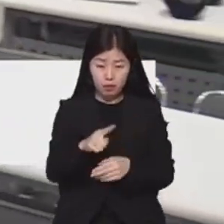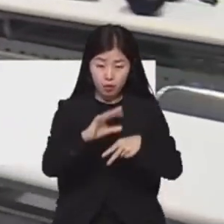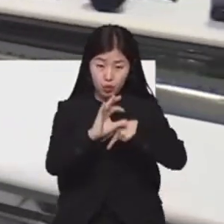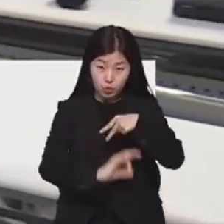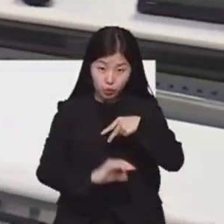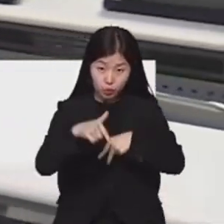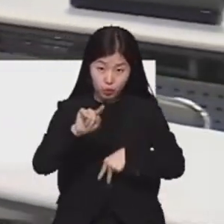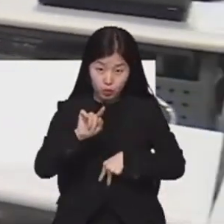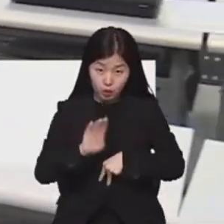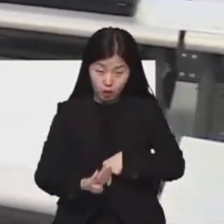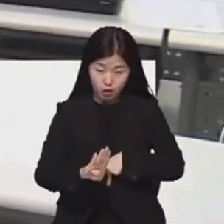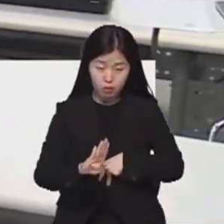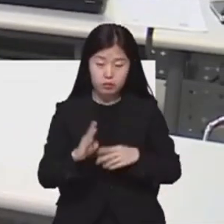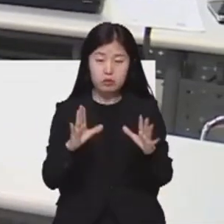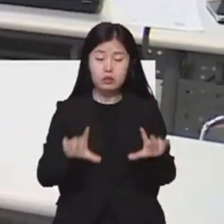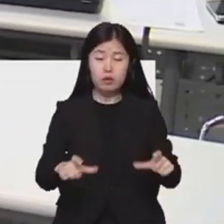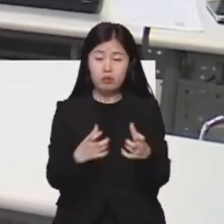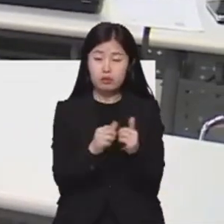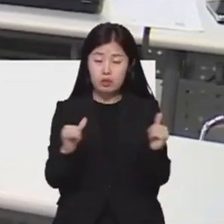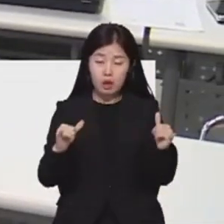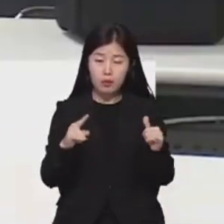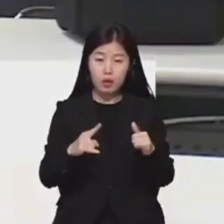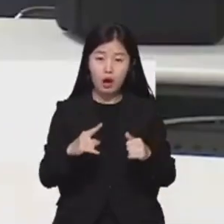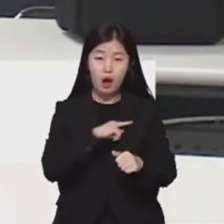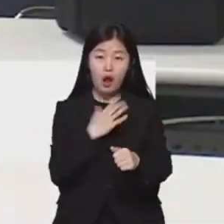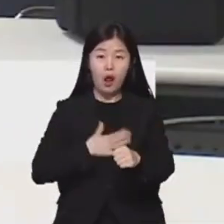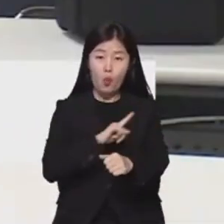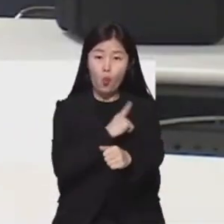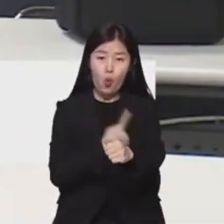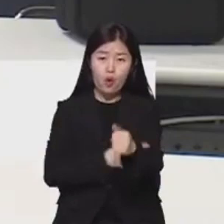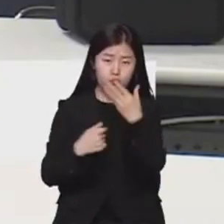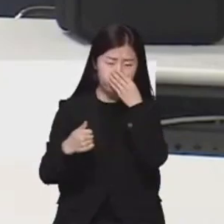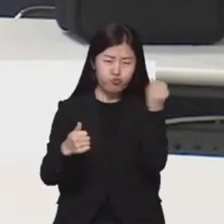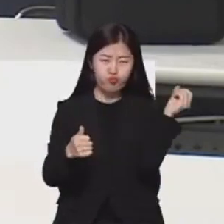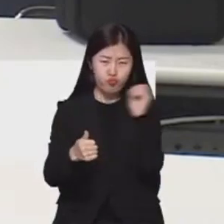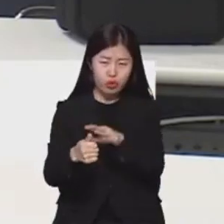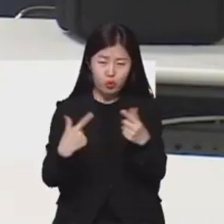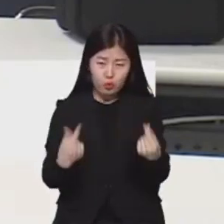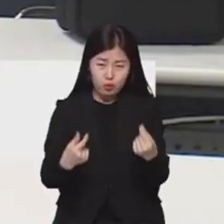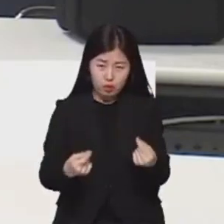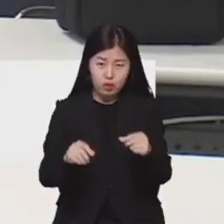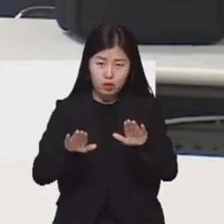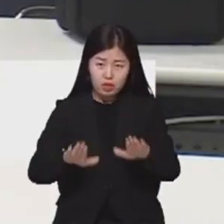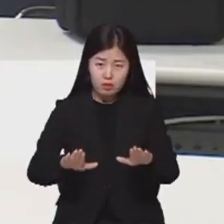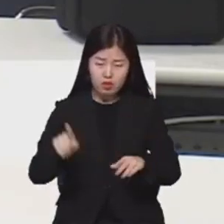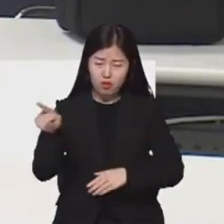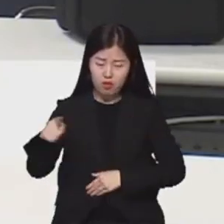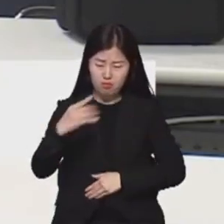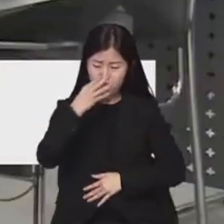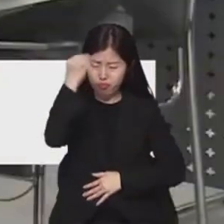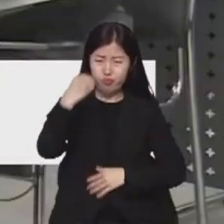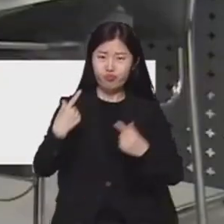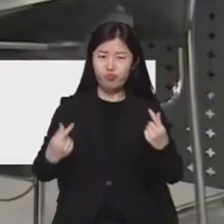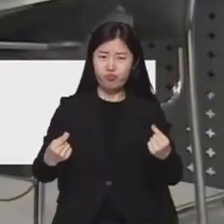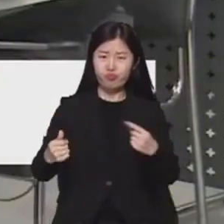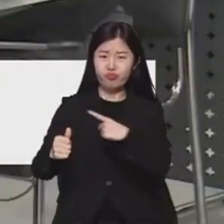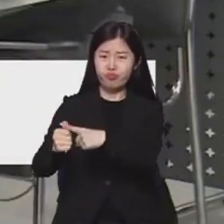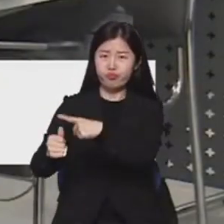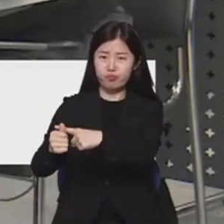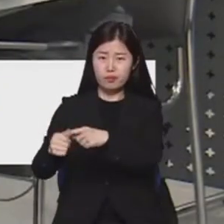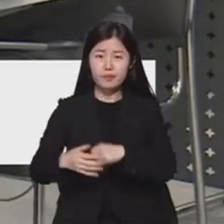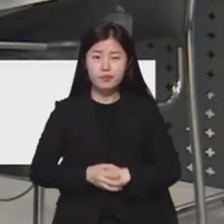서구민들의 알 권리가 무산됐다며 민주당 공천이 곧 당선이라는 지역 정서에 편승해 오만함의 극치를 보여줬다고